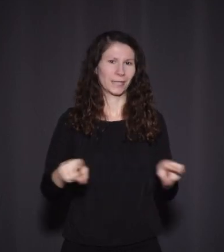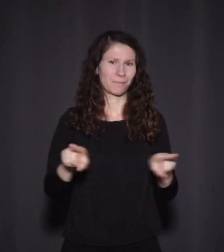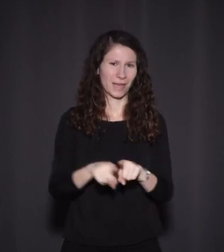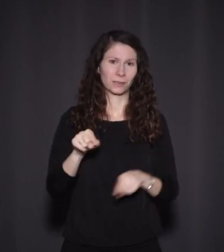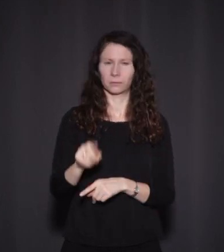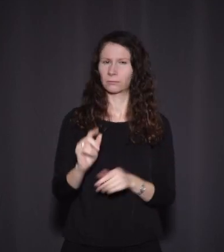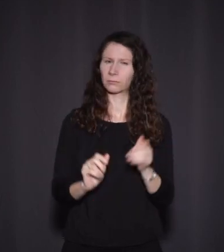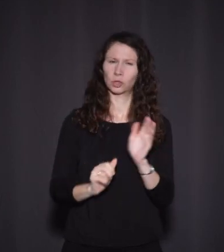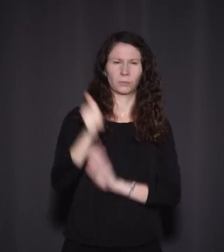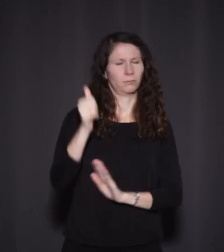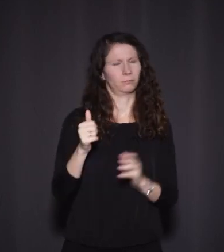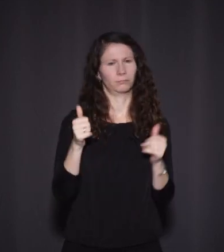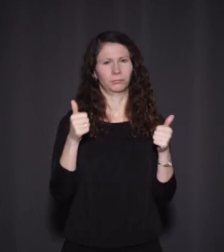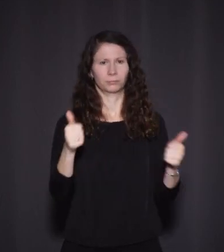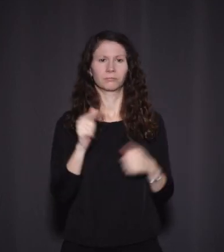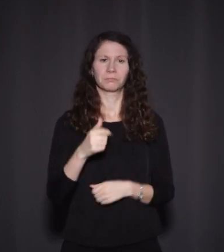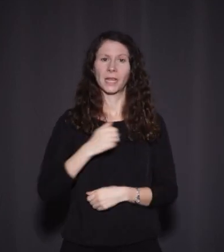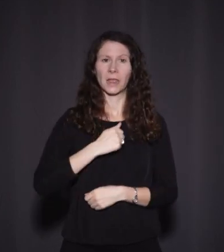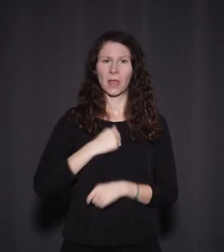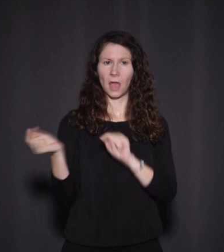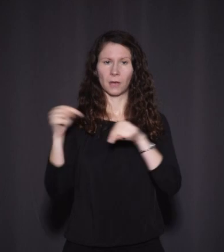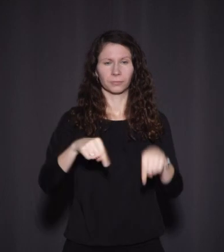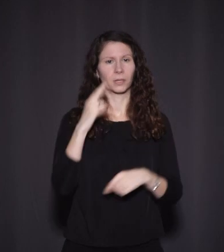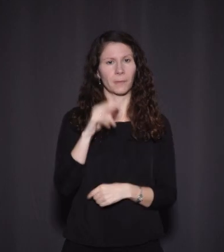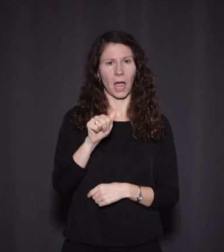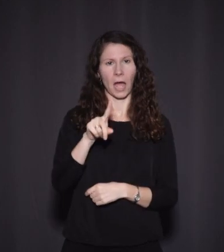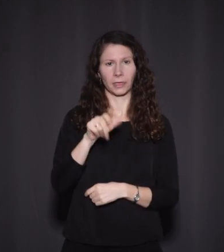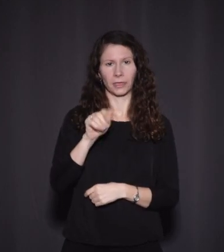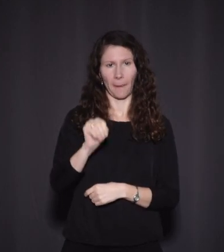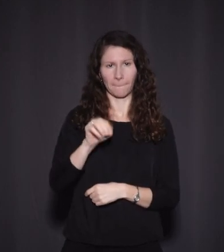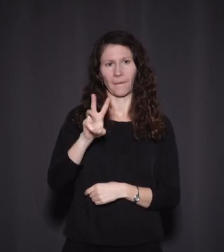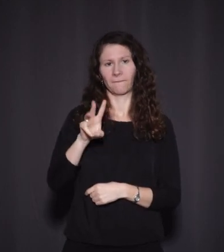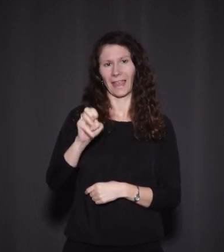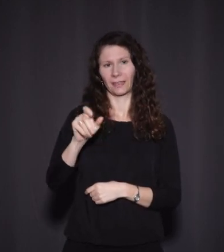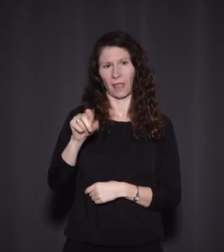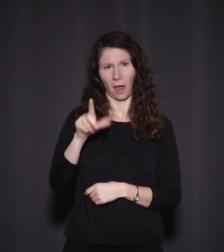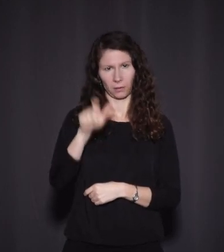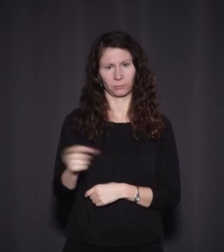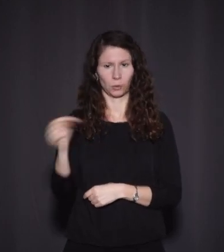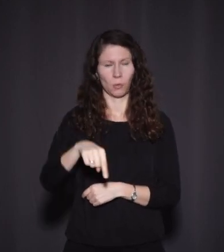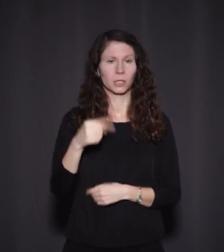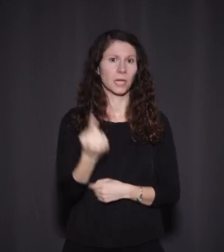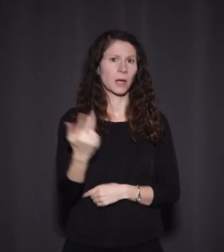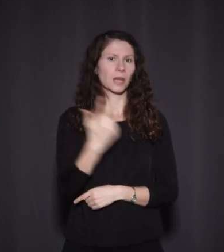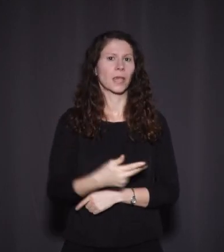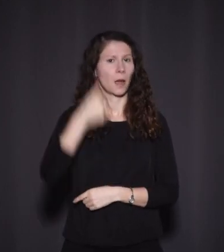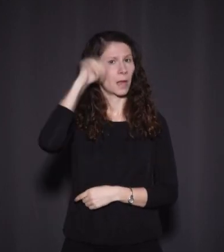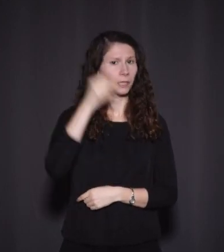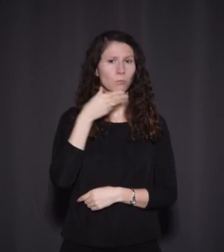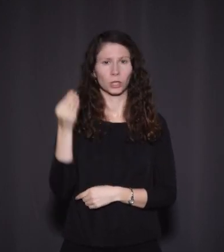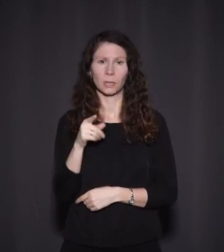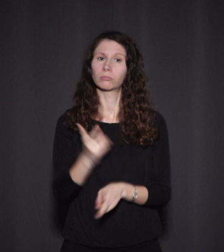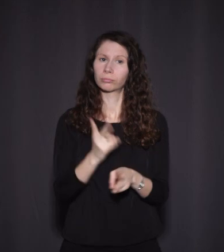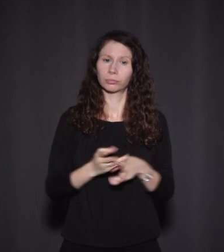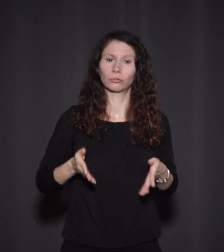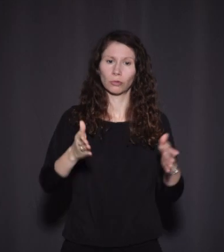Besuch aus Kanada. Der junge Mann heißt Adam Wendler und ist seit 3 Jahren in Berlin und Potsdam, spielt noch auf der Straße. Aber